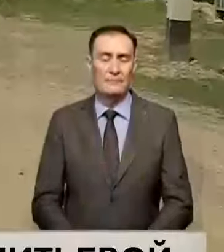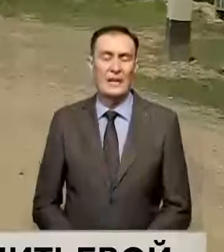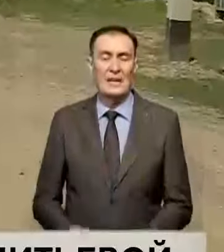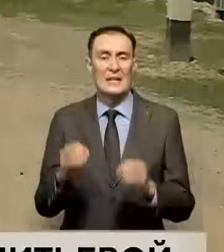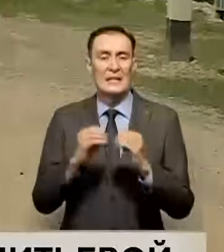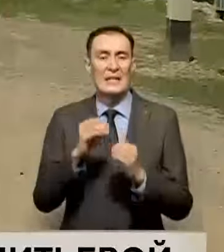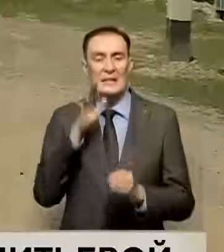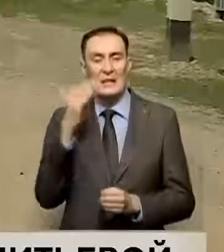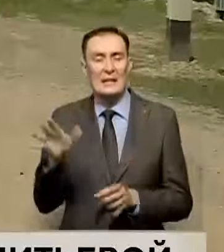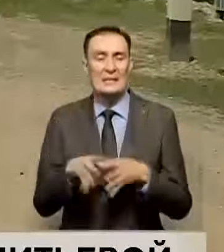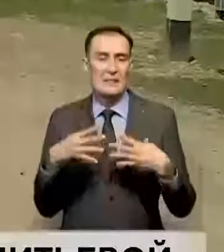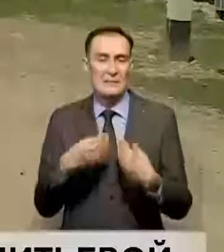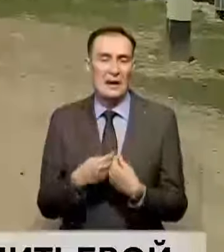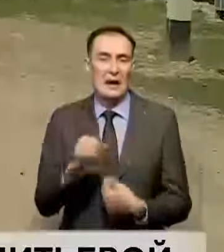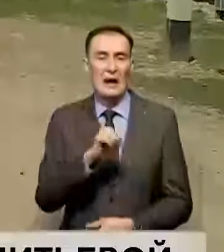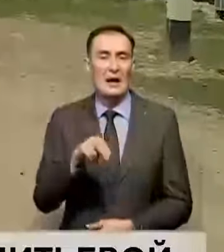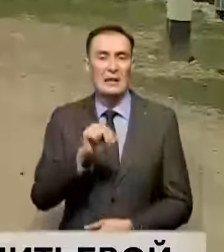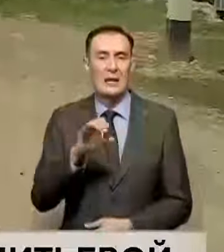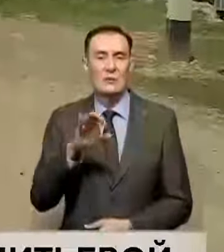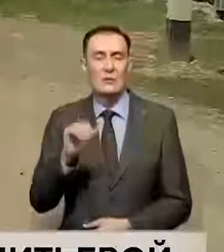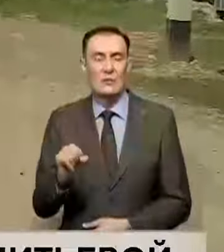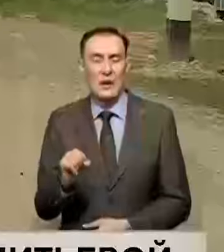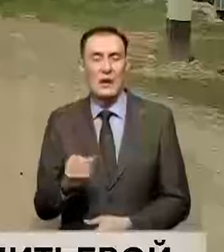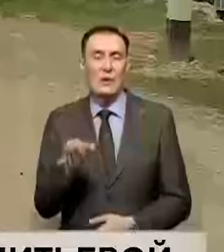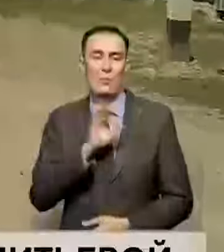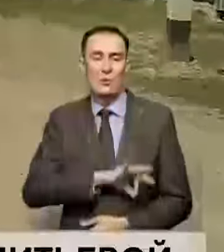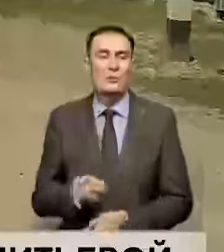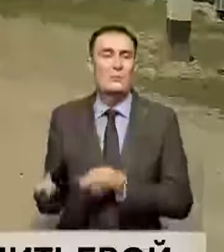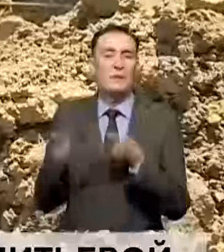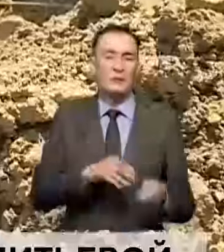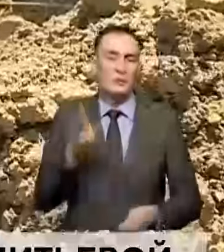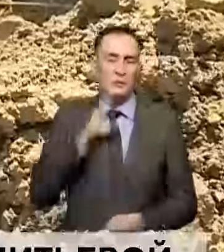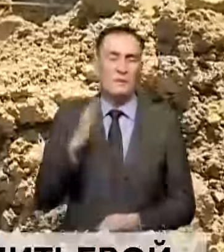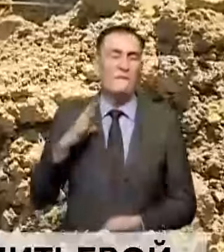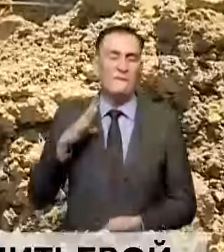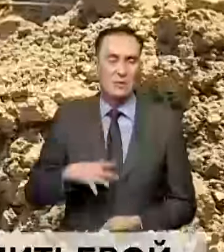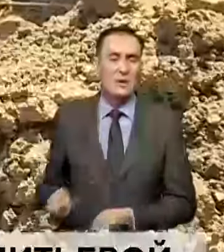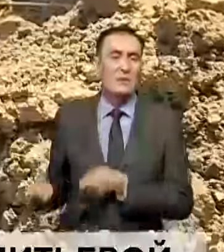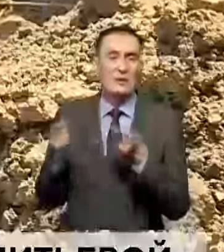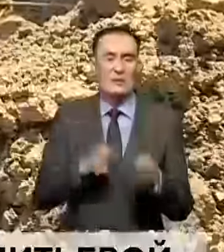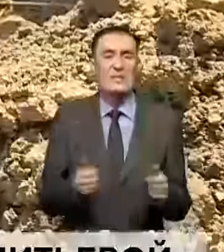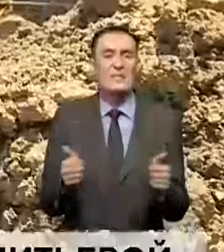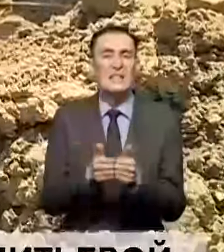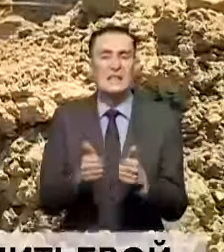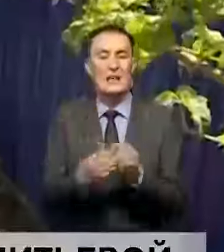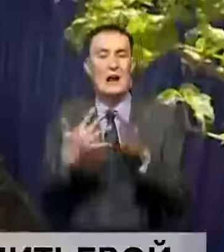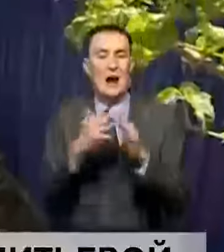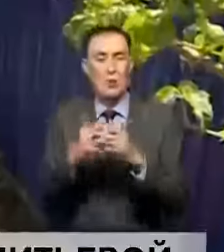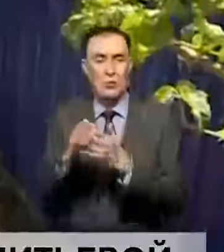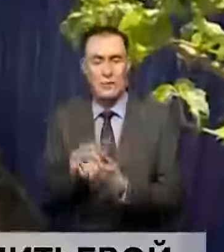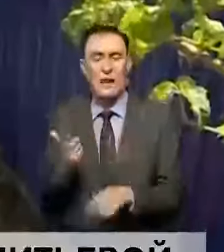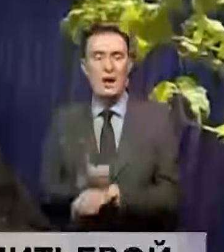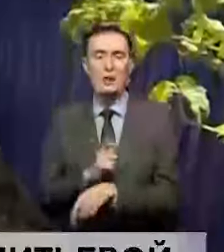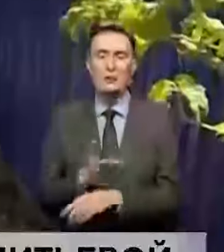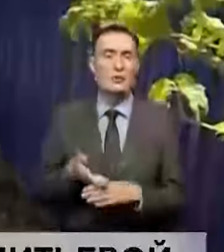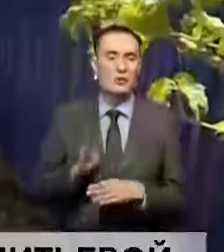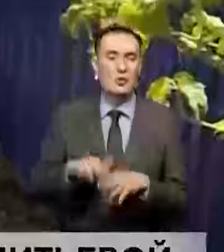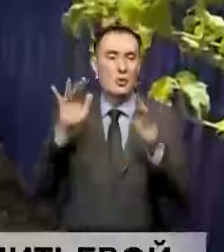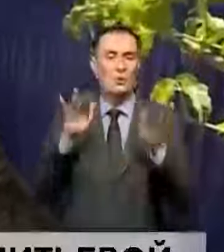10 лет семья Серика Адасова из села Икпенды пользуется привозной водой. Они вынуждены возить ее из соседних аулов. Особенно трудно бывает